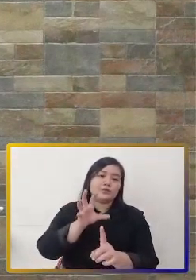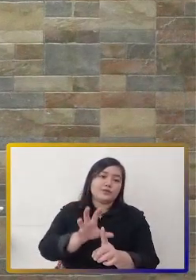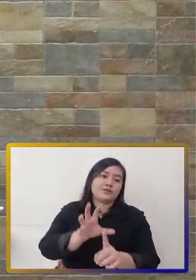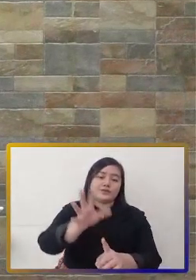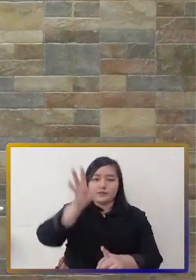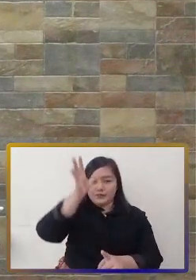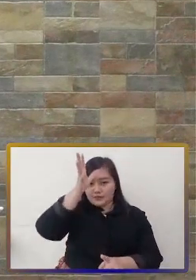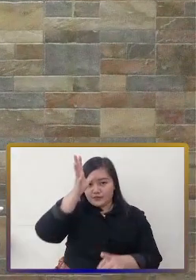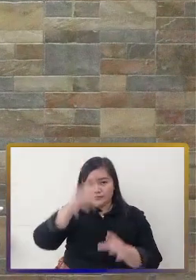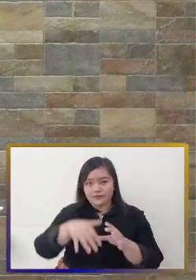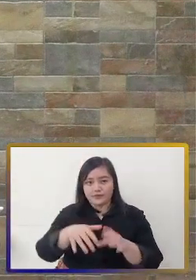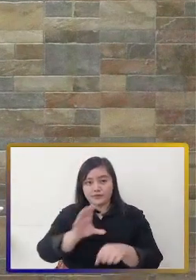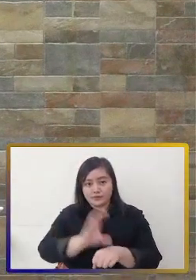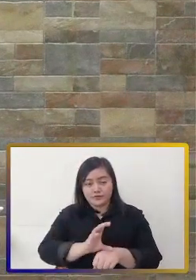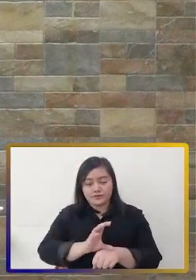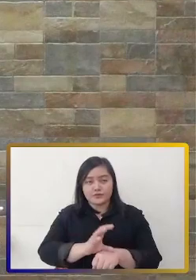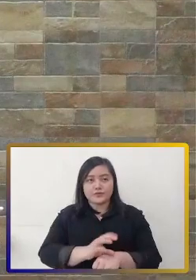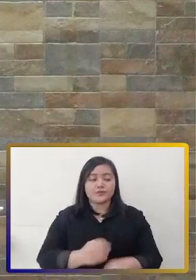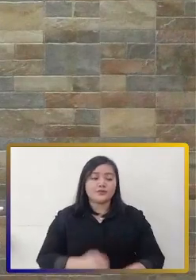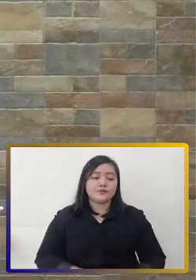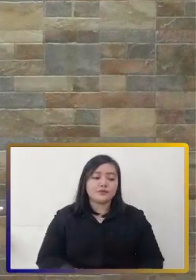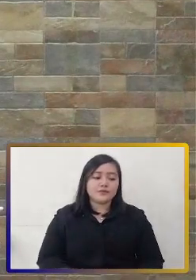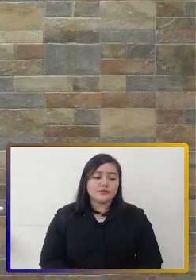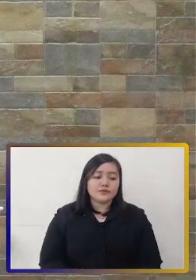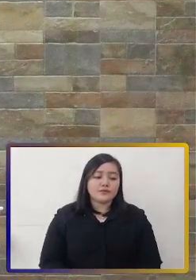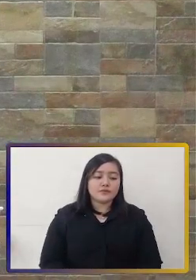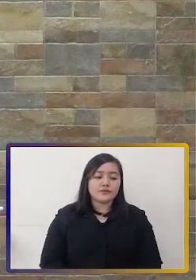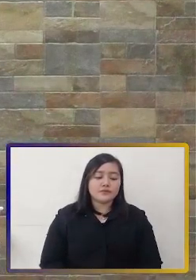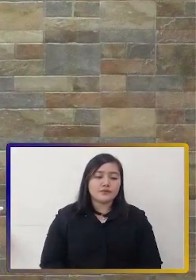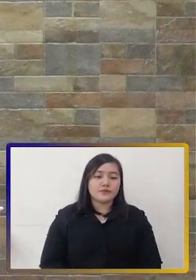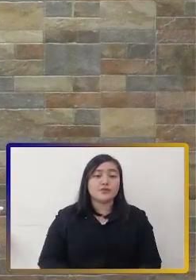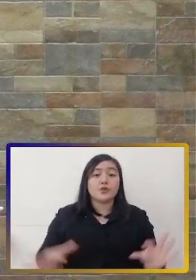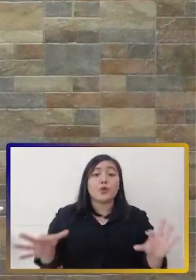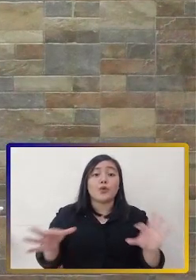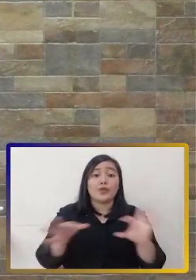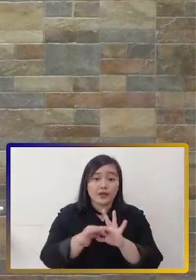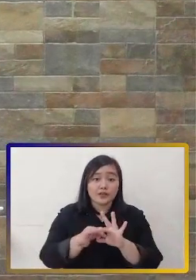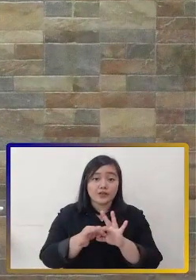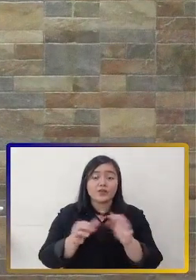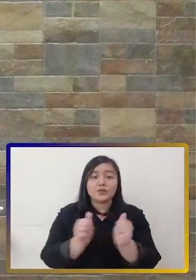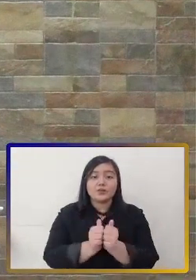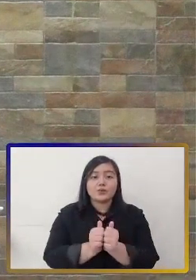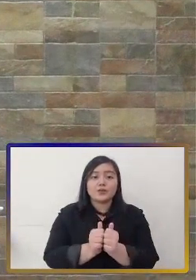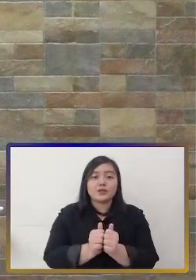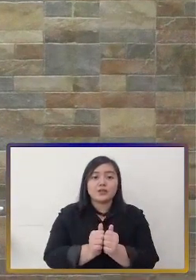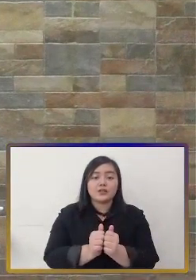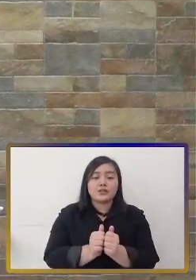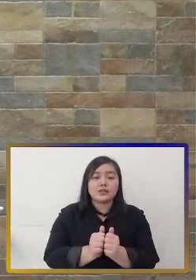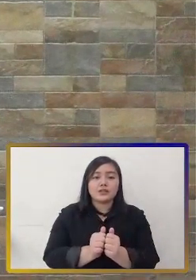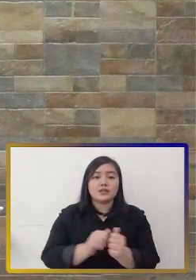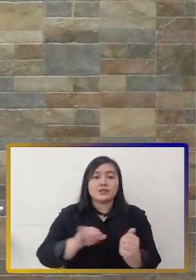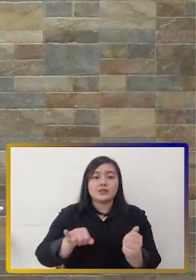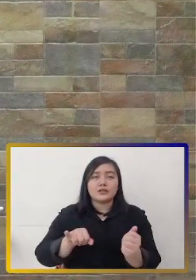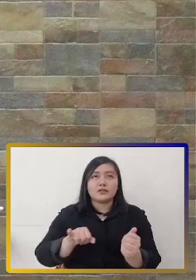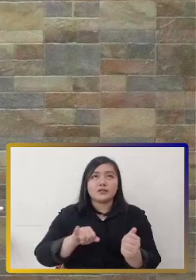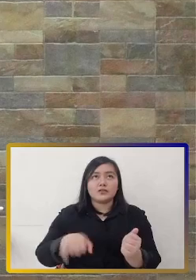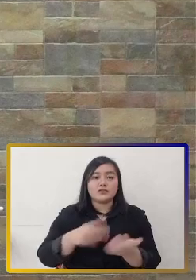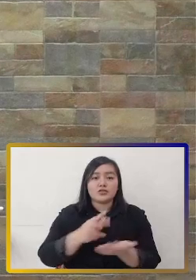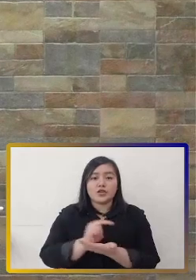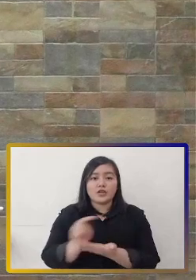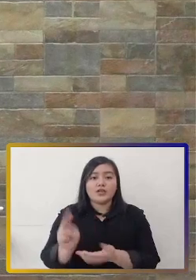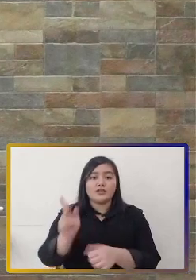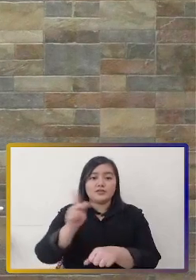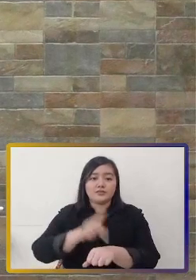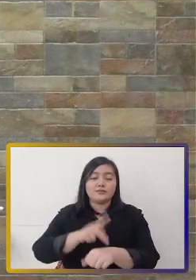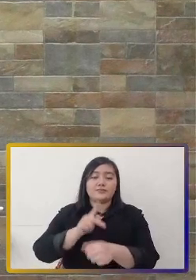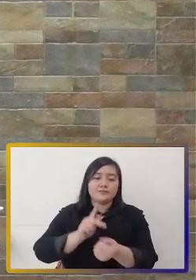century, alright, that are associated with the apostles, number one ay si Clement. Okay?